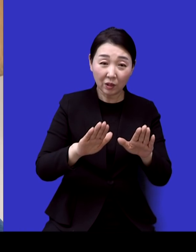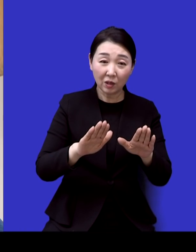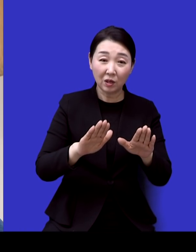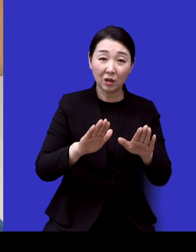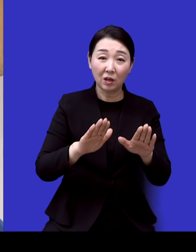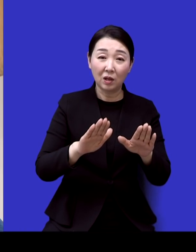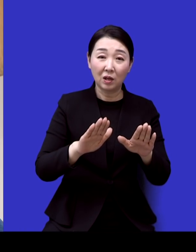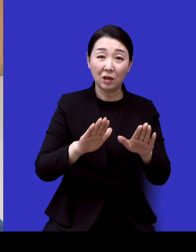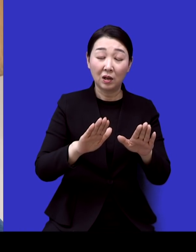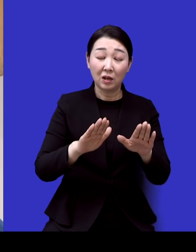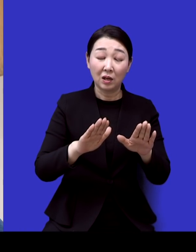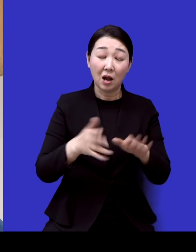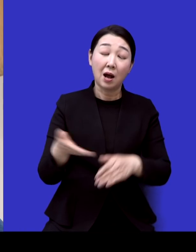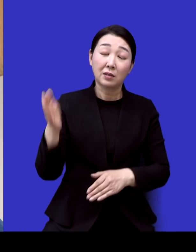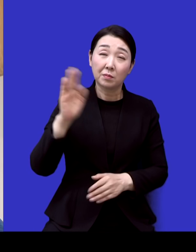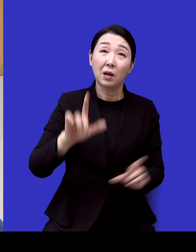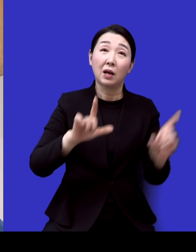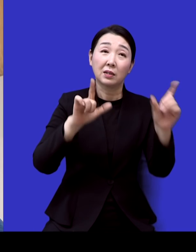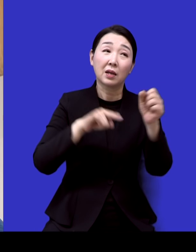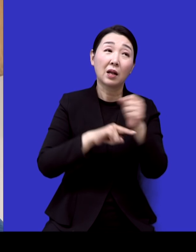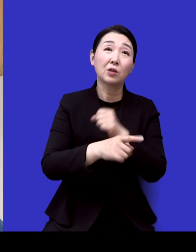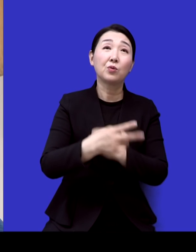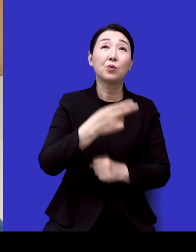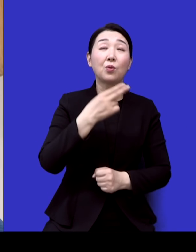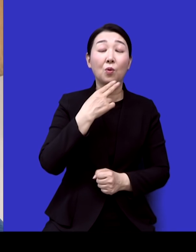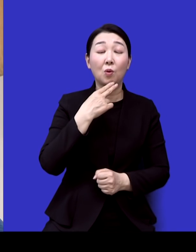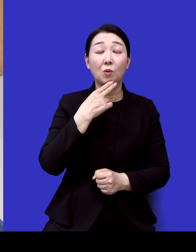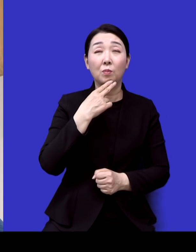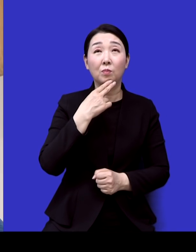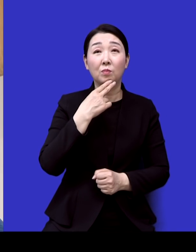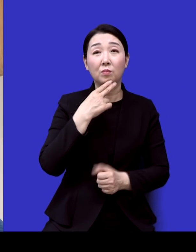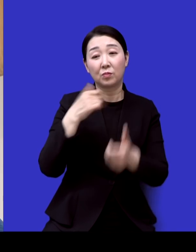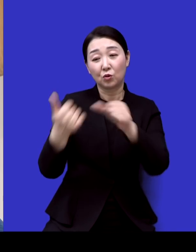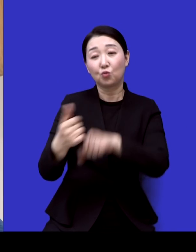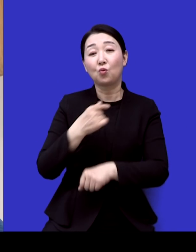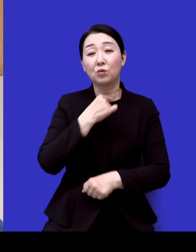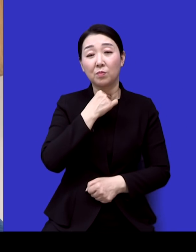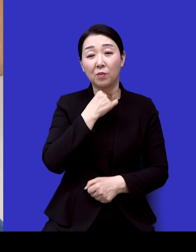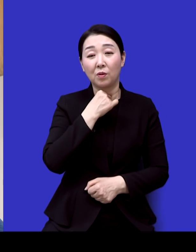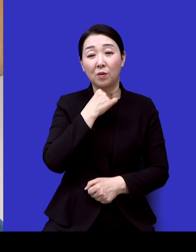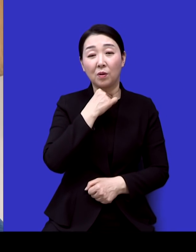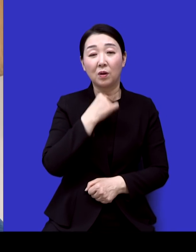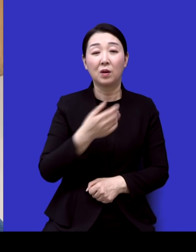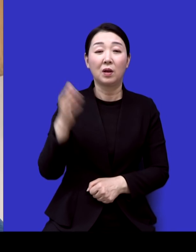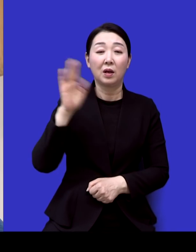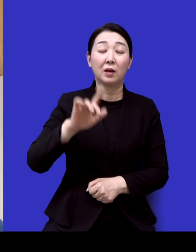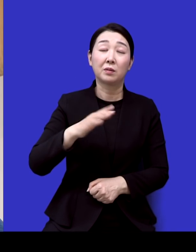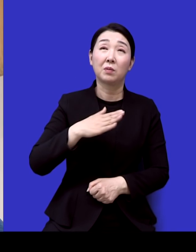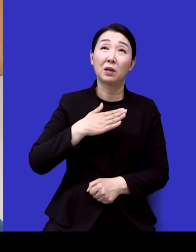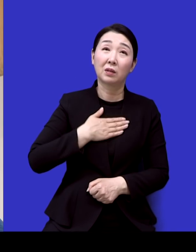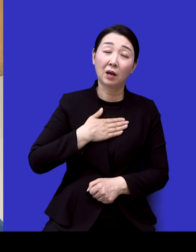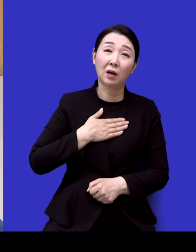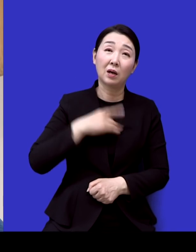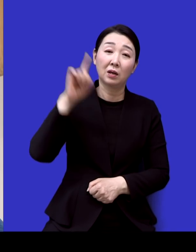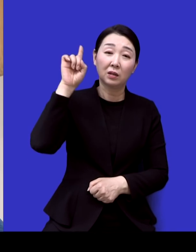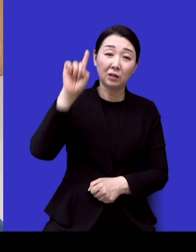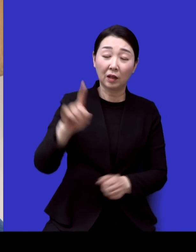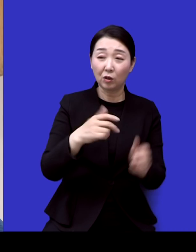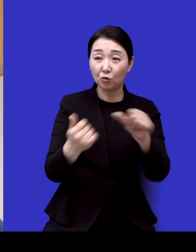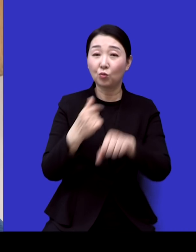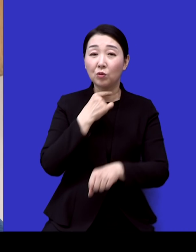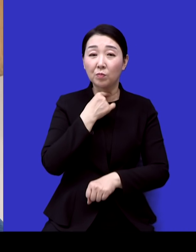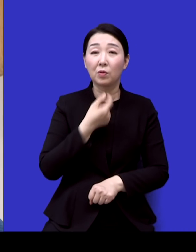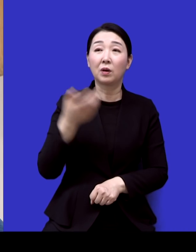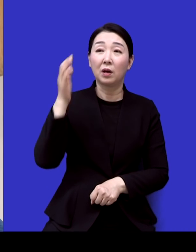살 이유를 몰라서 그만 살려고 했는데 아니면 다른 댓글은 매일 그만 살려고 했는데 이